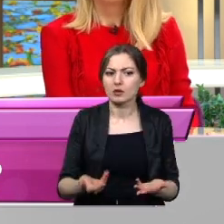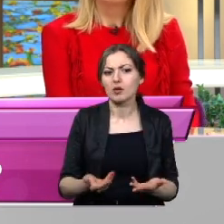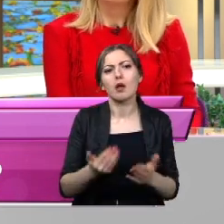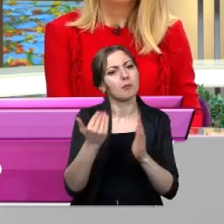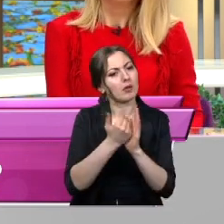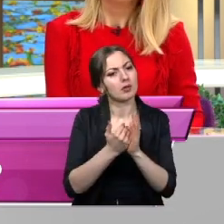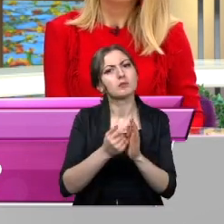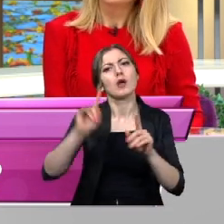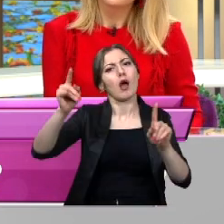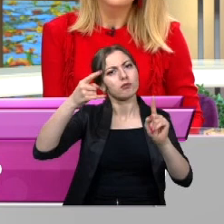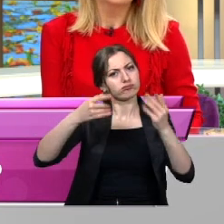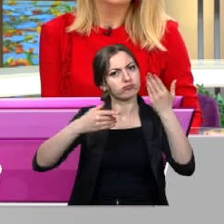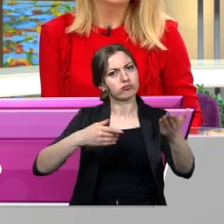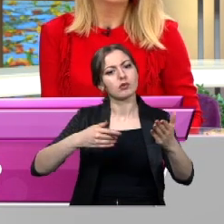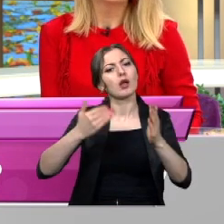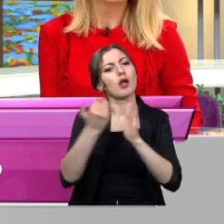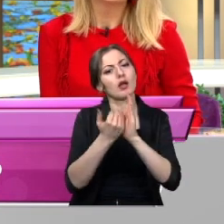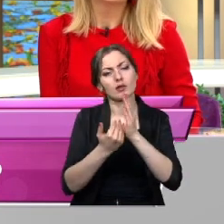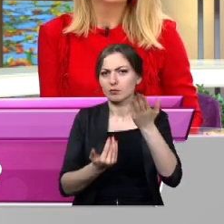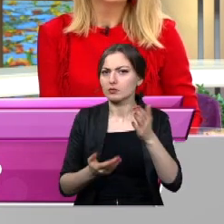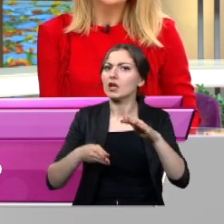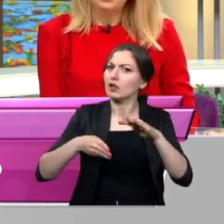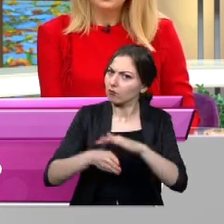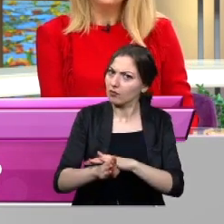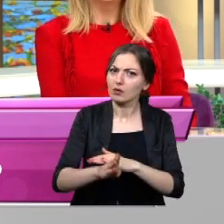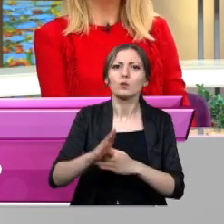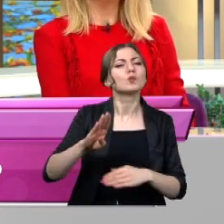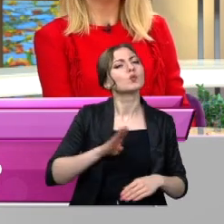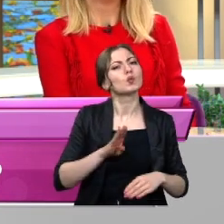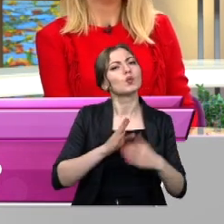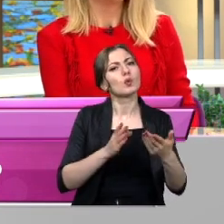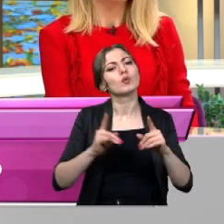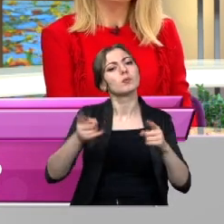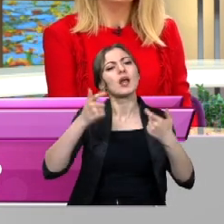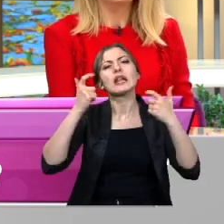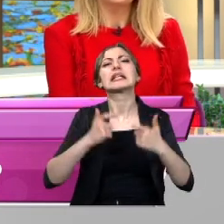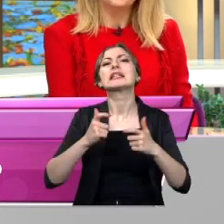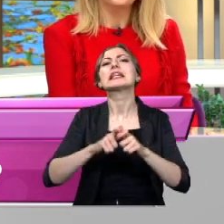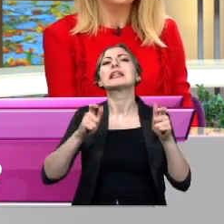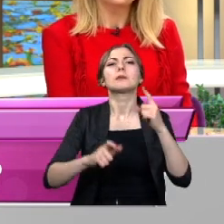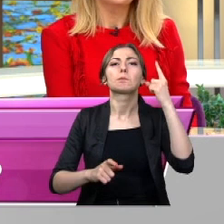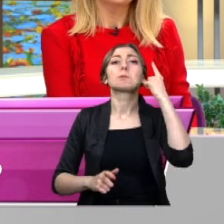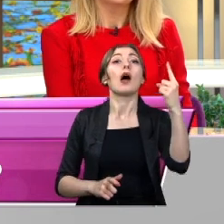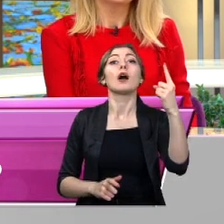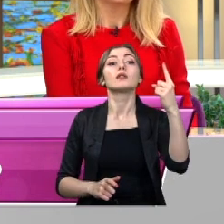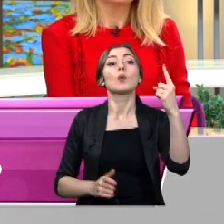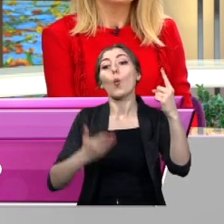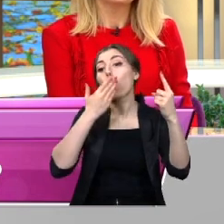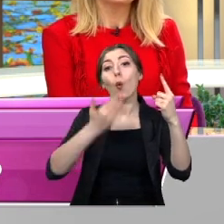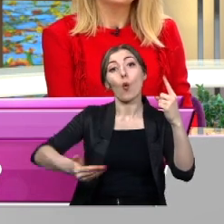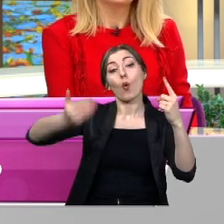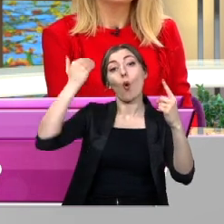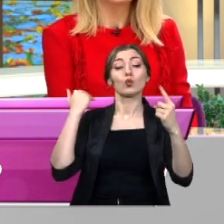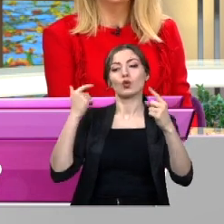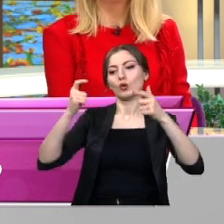maddeleri de ekrana alacağız bu maddeler üzerinden de gideceğiz çocuklara sorumluluk bilinci geliştirmek için bir okul öncesi